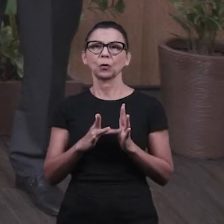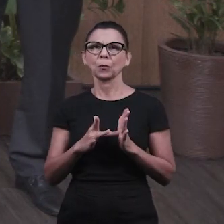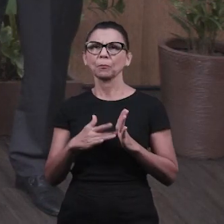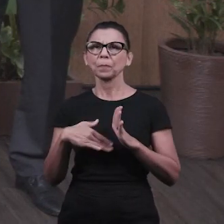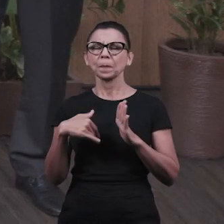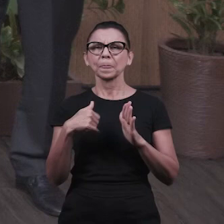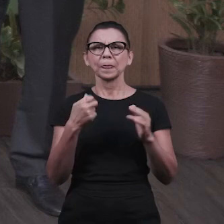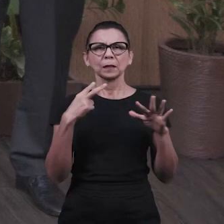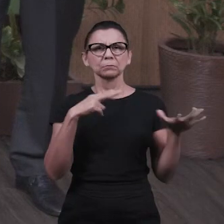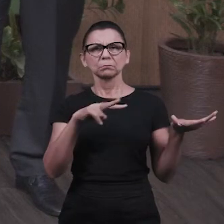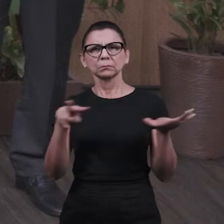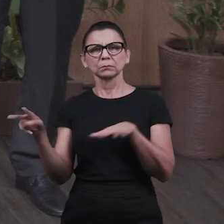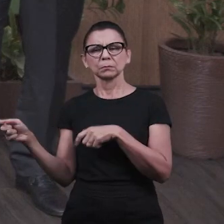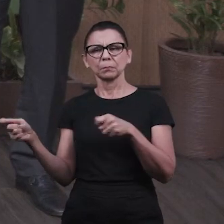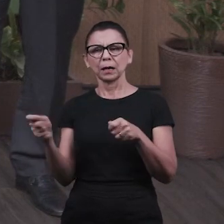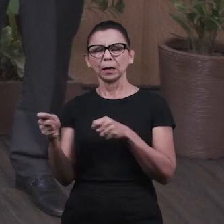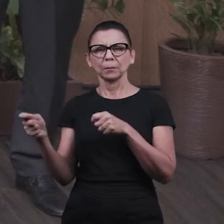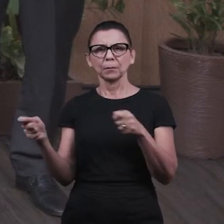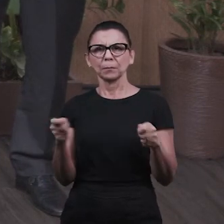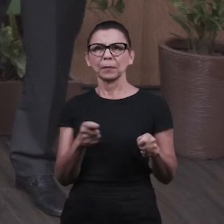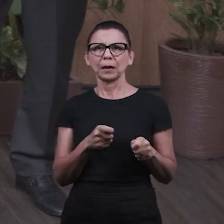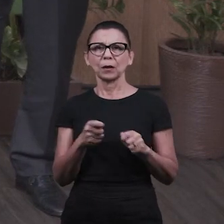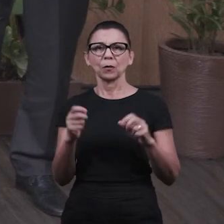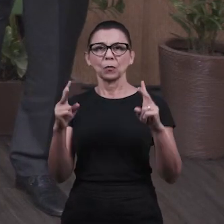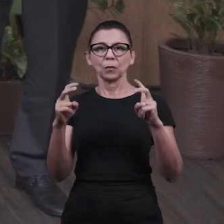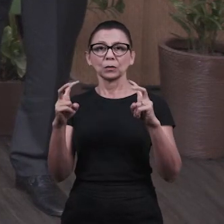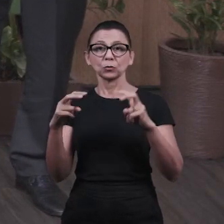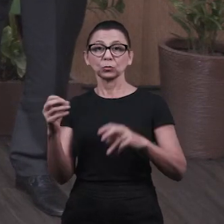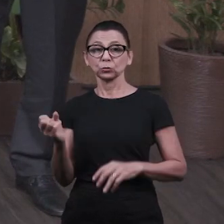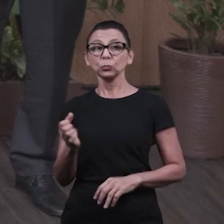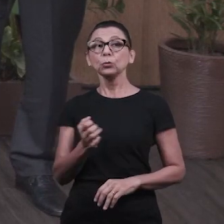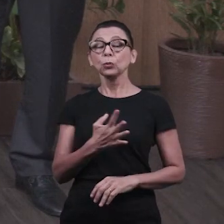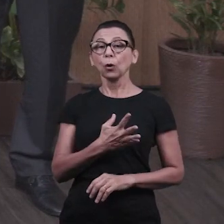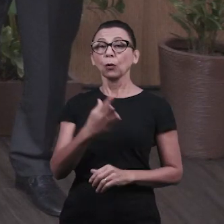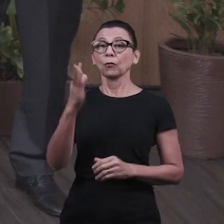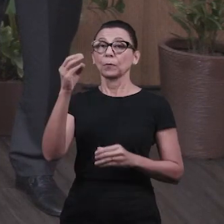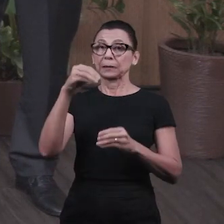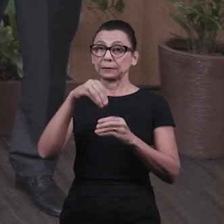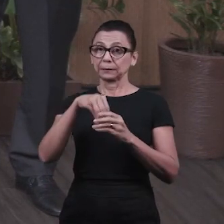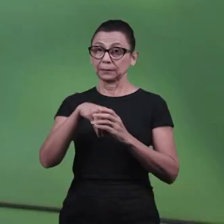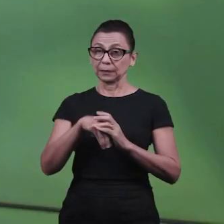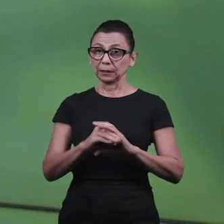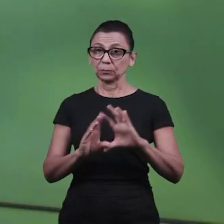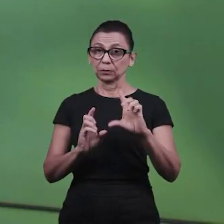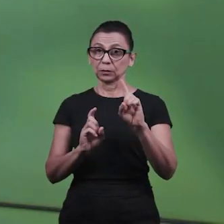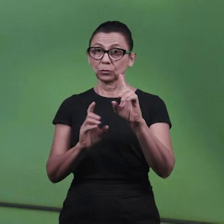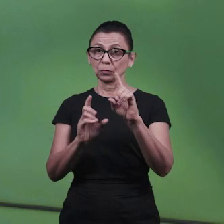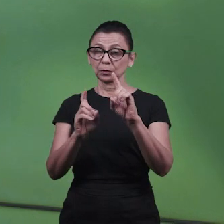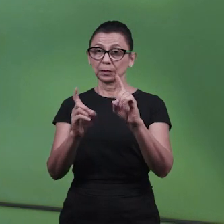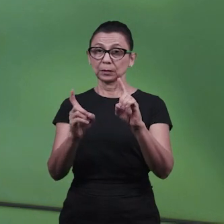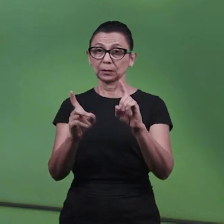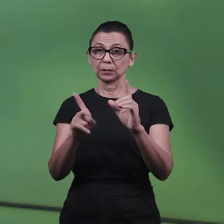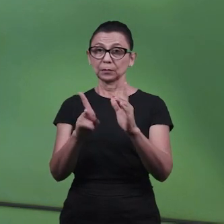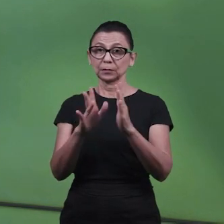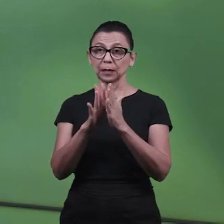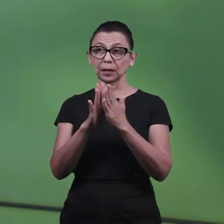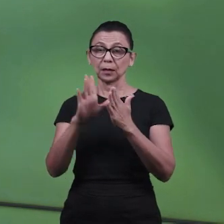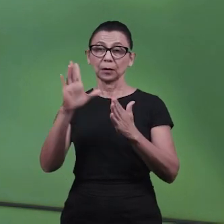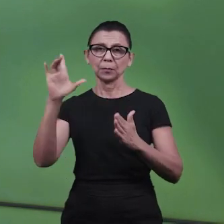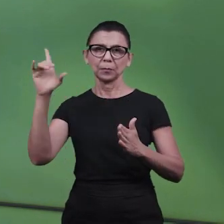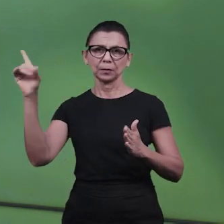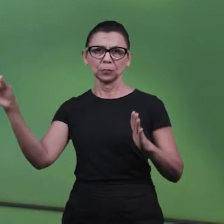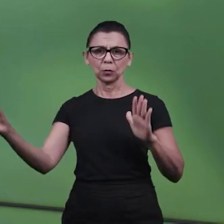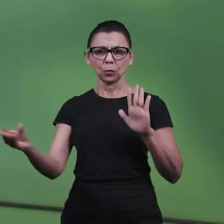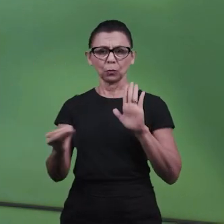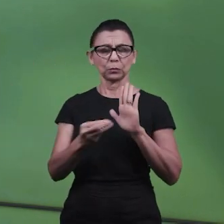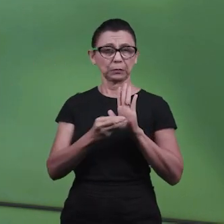inédit, contenu de manière séquentielle la doctrine révélée de la Bible. Tout le